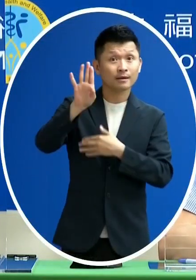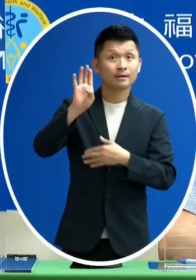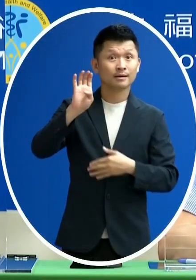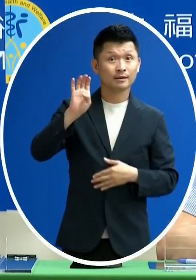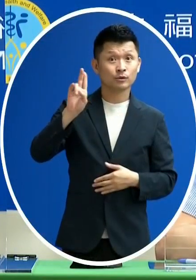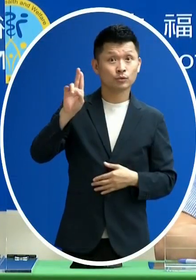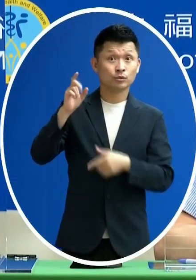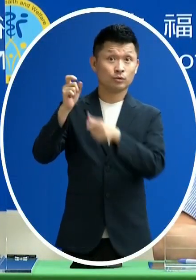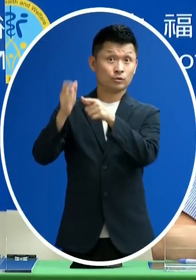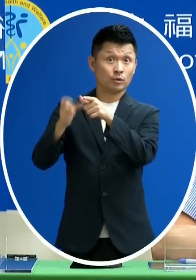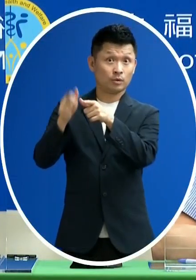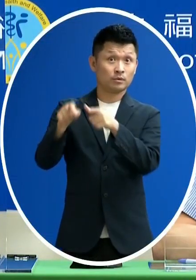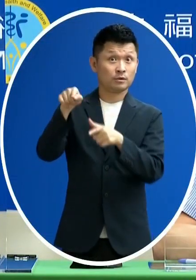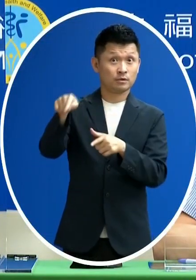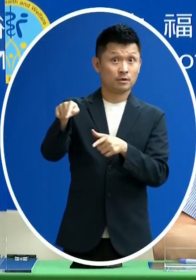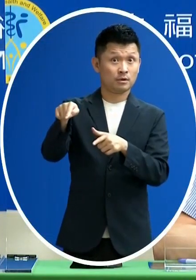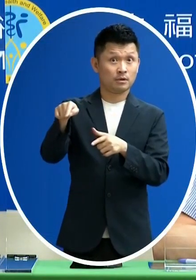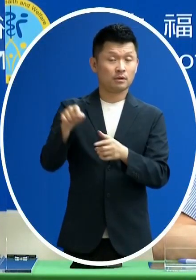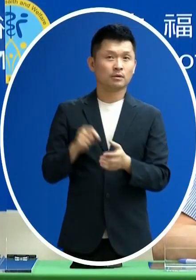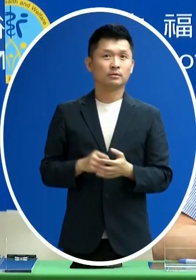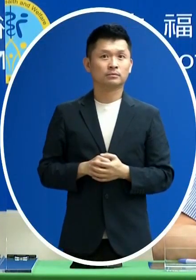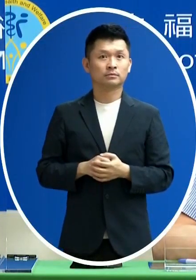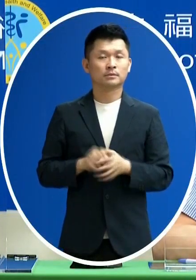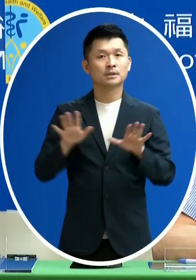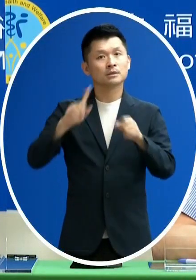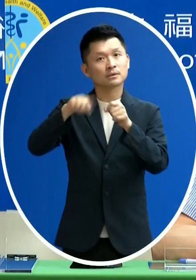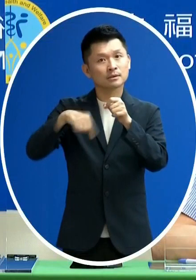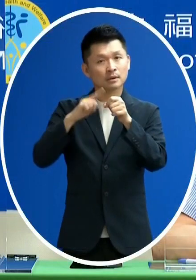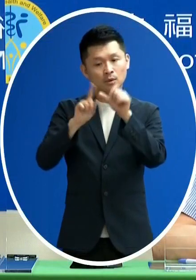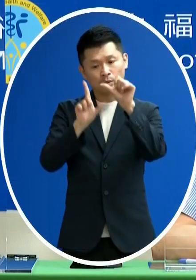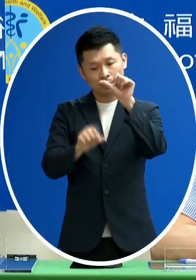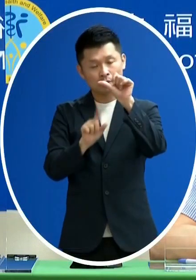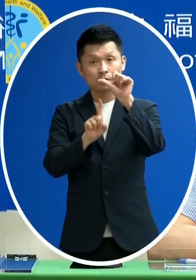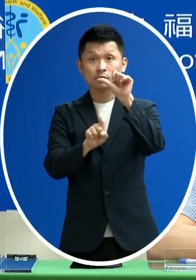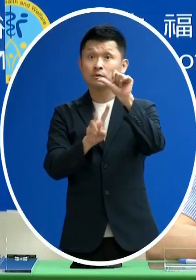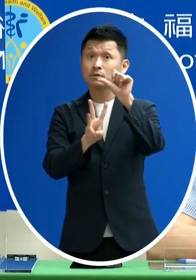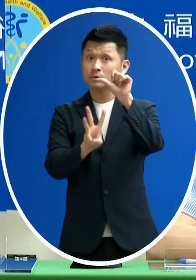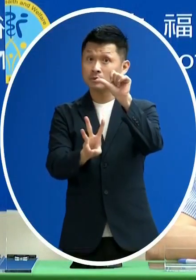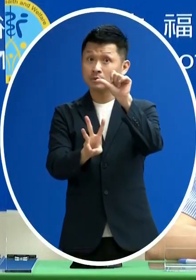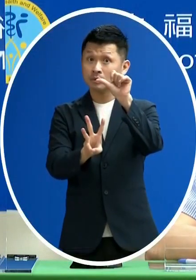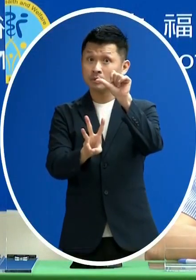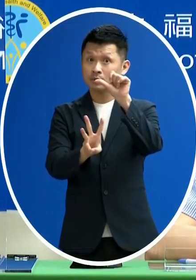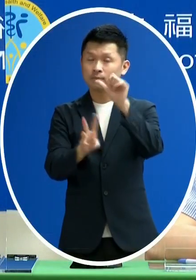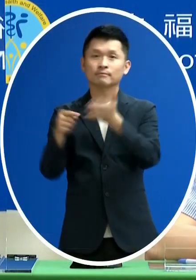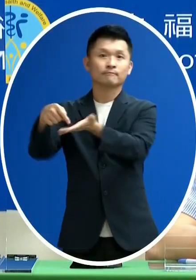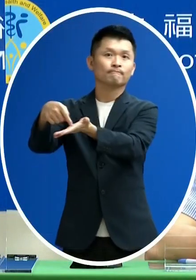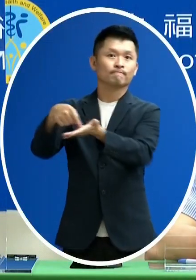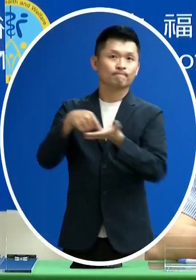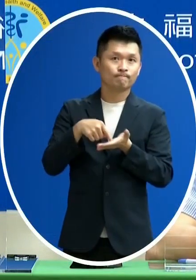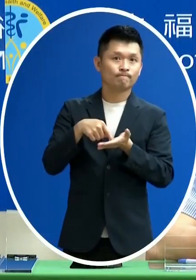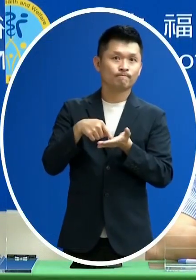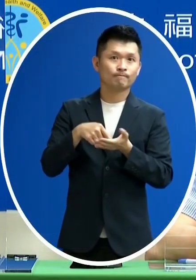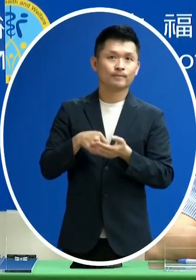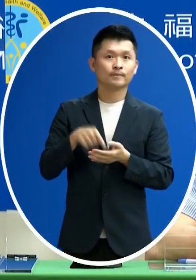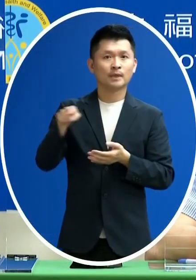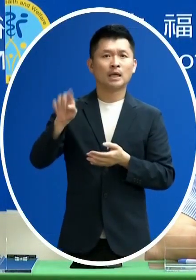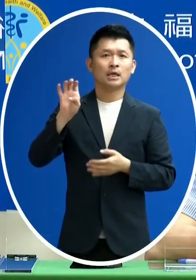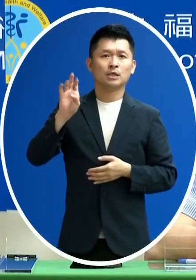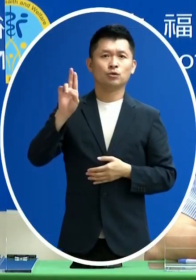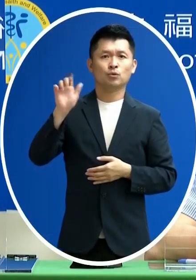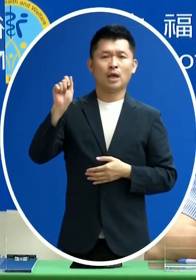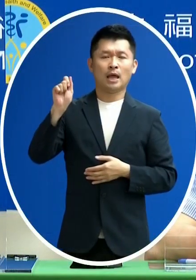这间公司它是在，今年的5月13号， 跟我们申请要废止他的